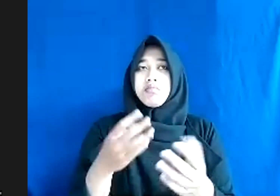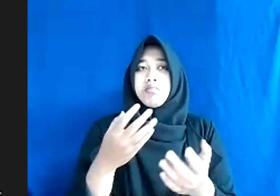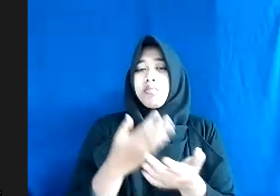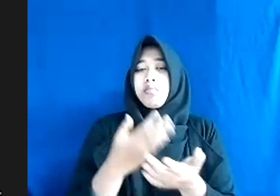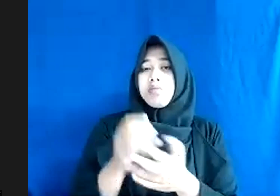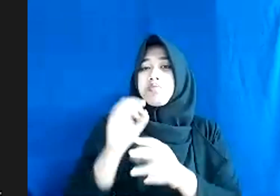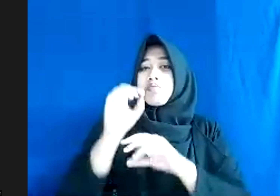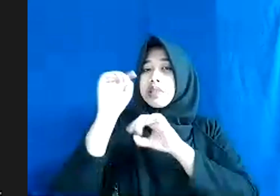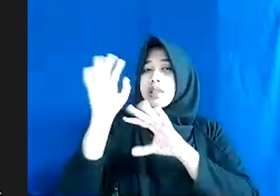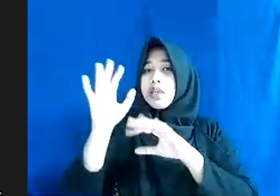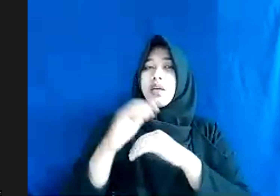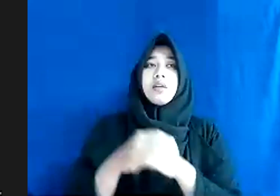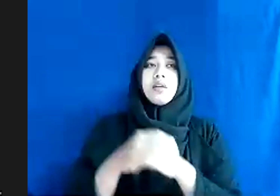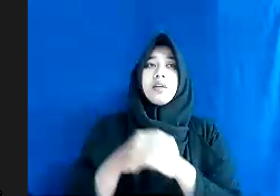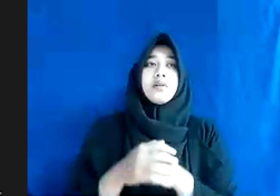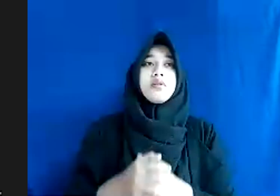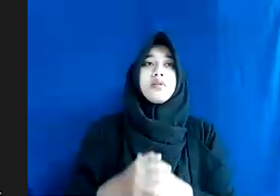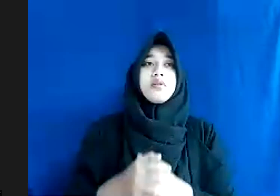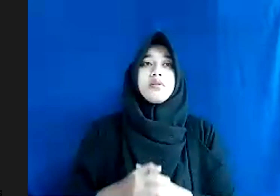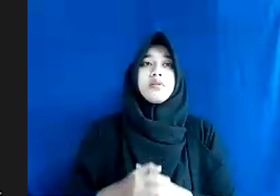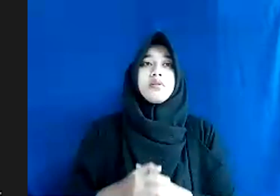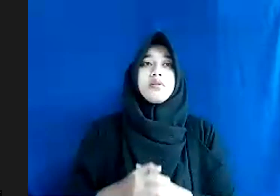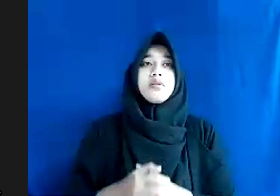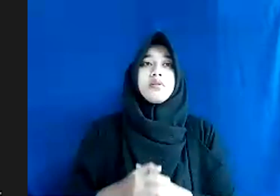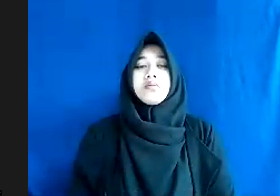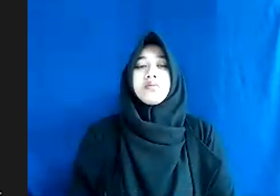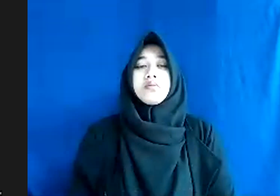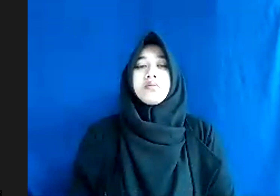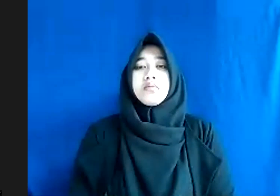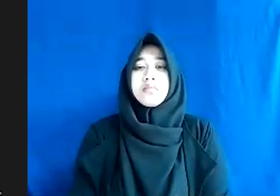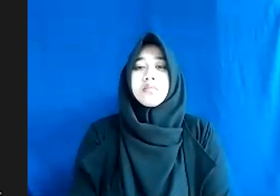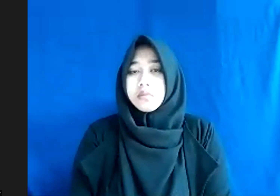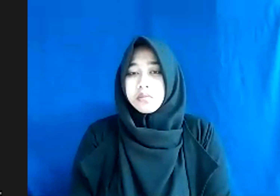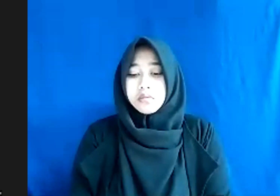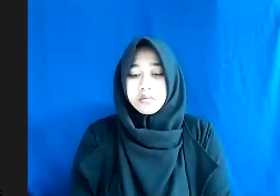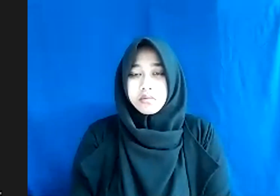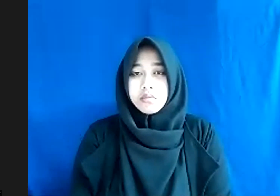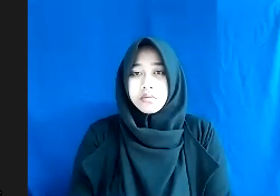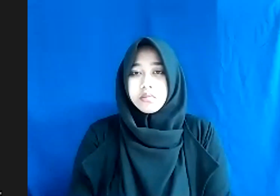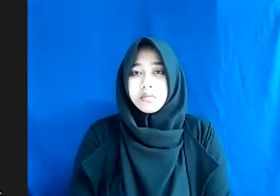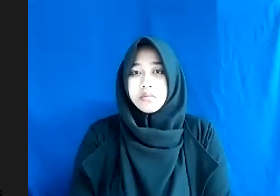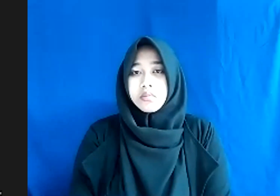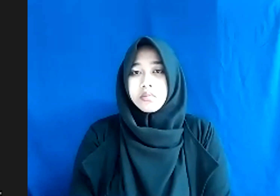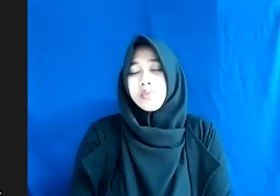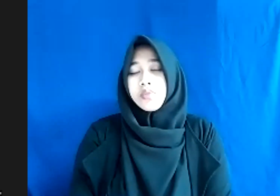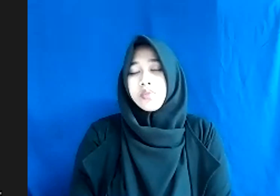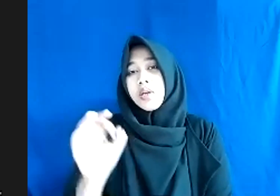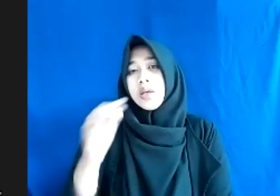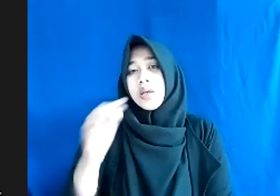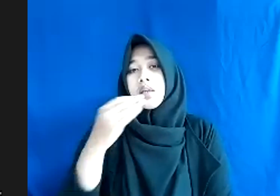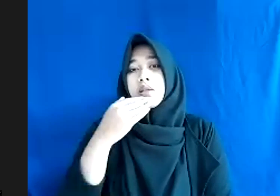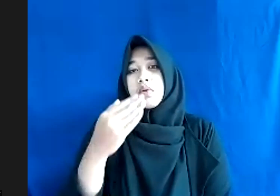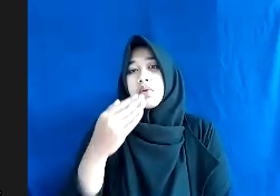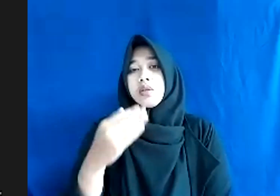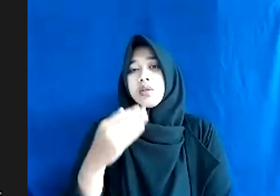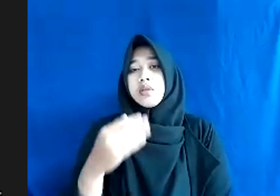Ya, terima kasih Pak Suprayitno. Saya juga membaca dari chatnya ya. Saya kira ini